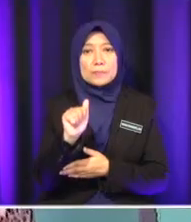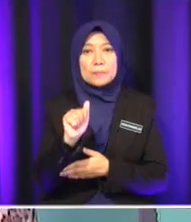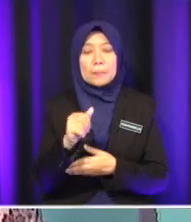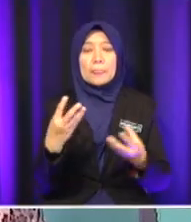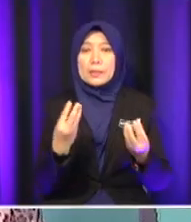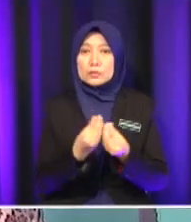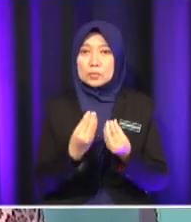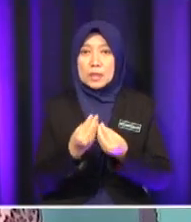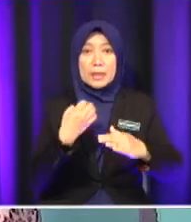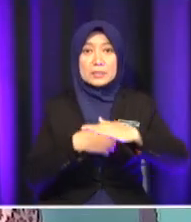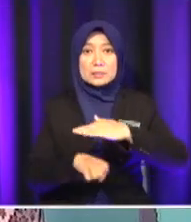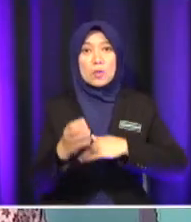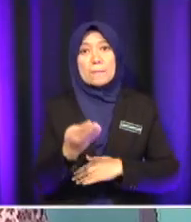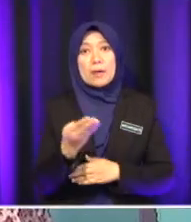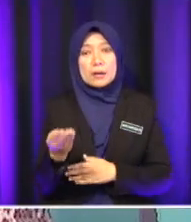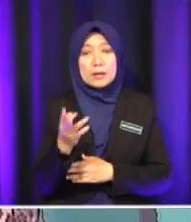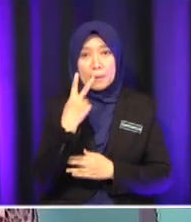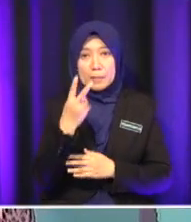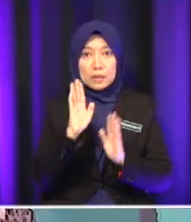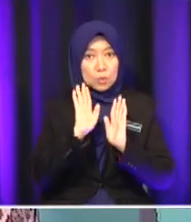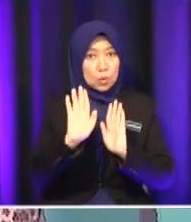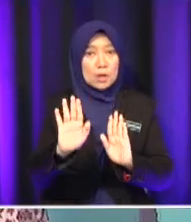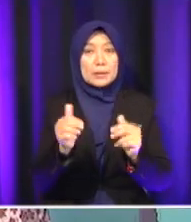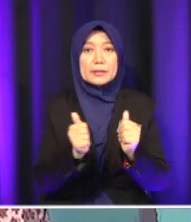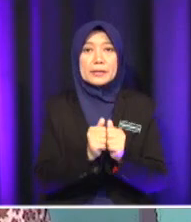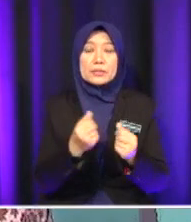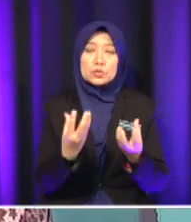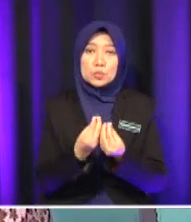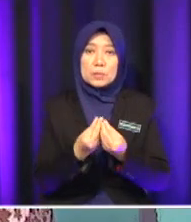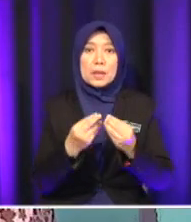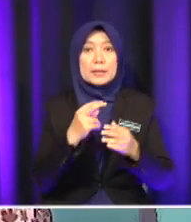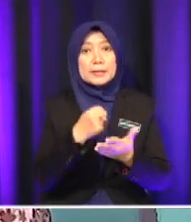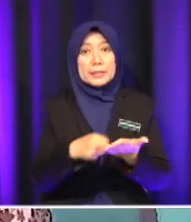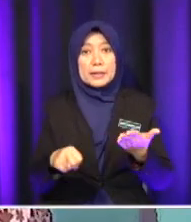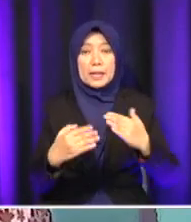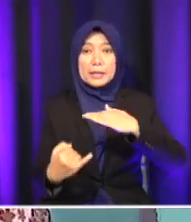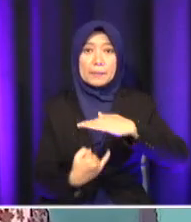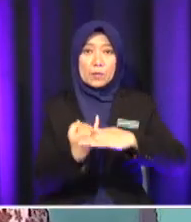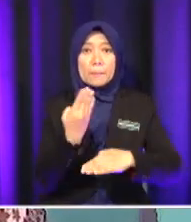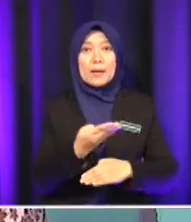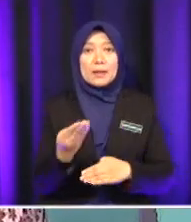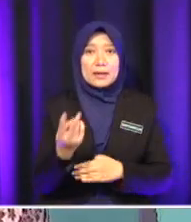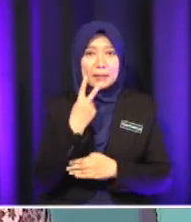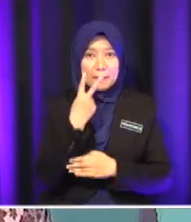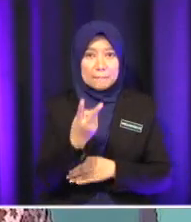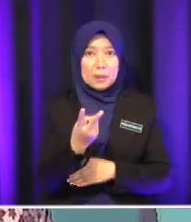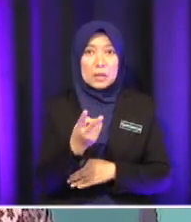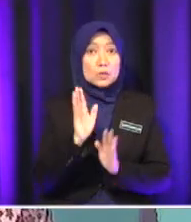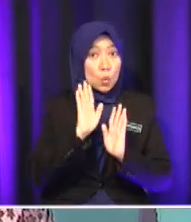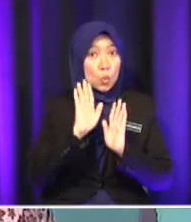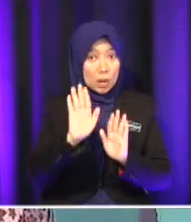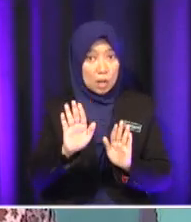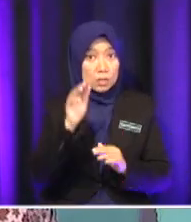nilai ekspor barang apa kita tolak dengan jumlah nilai impor barang nampak Oke kita